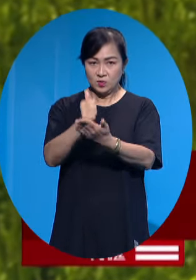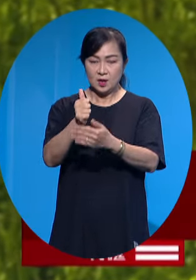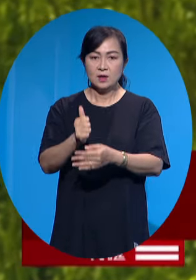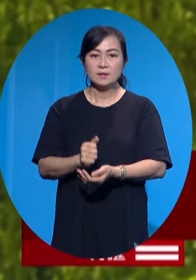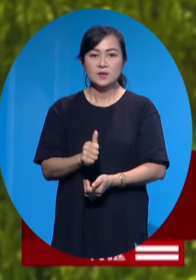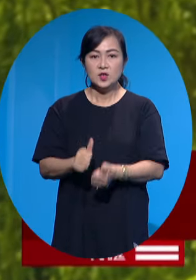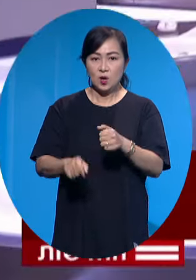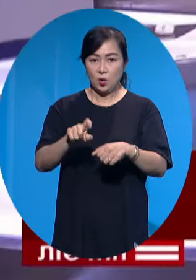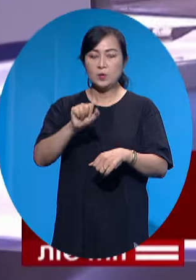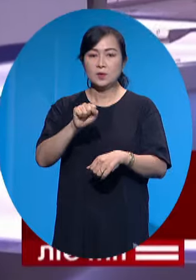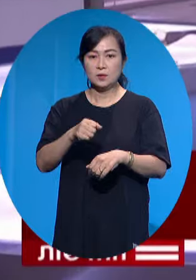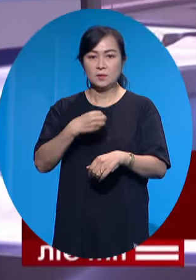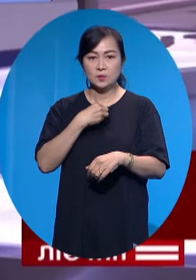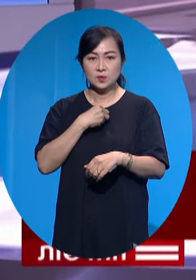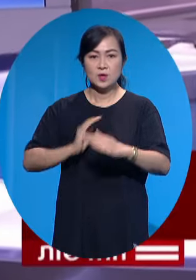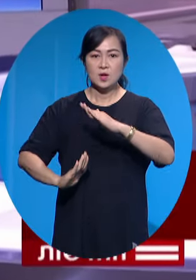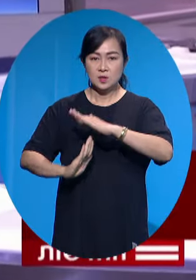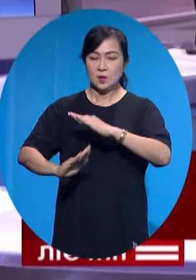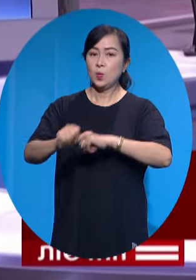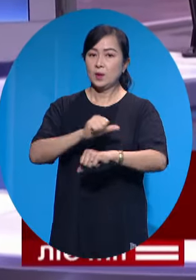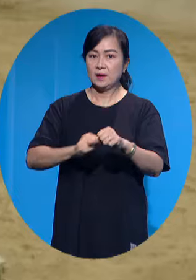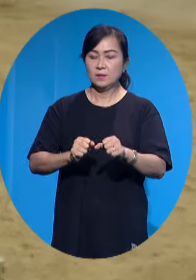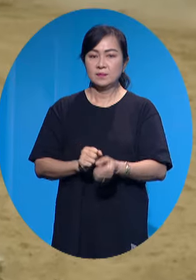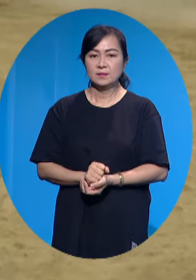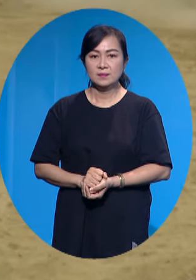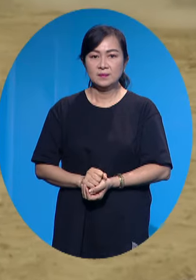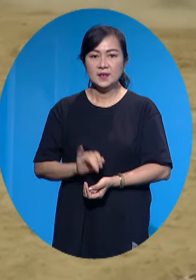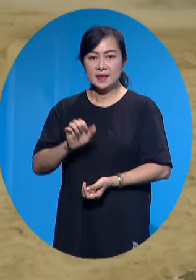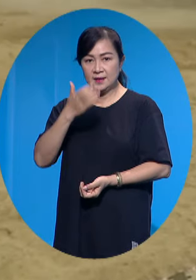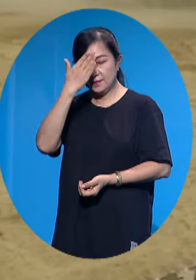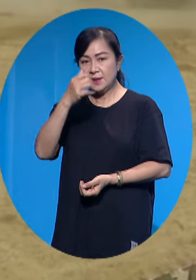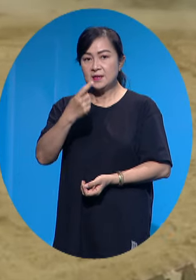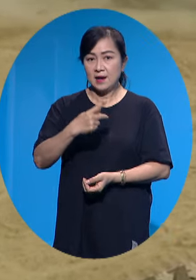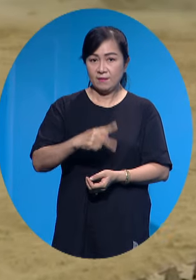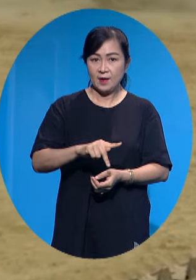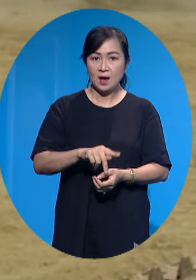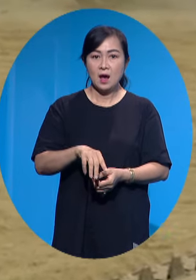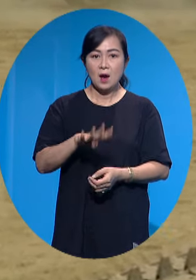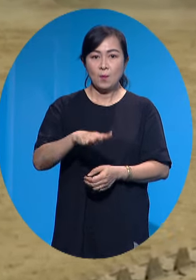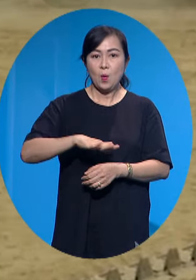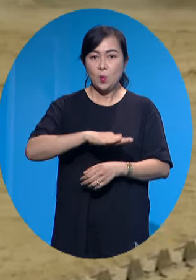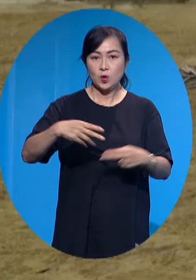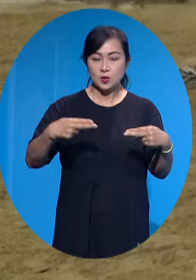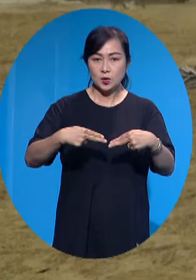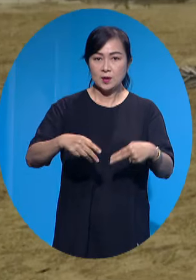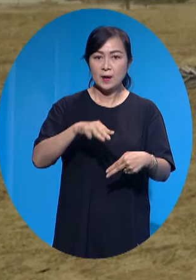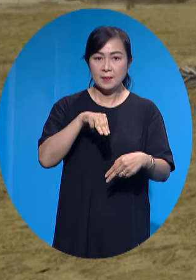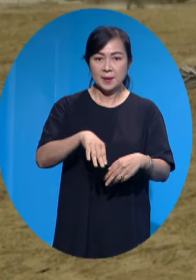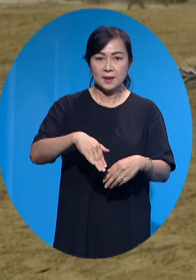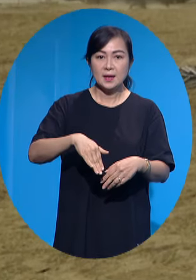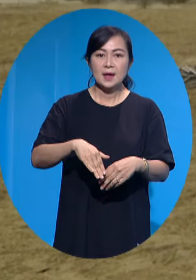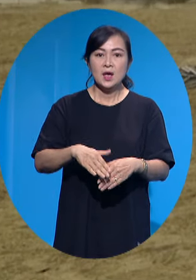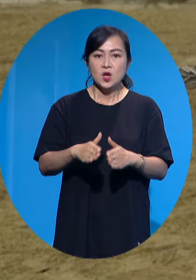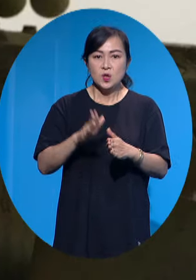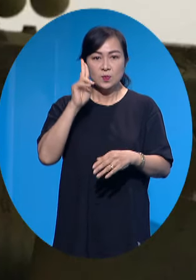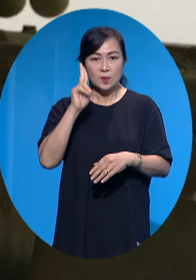tôi. Nếu có thỏa thuận, chúng tôi sẽ tạm dừng hoạt động. Israel cho biết Rafah là nơi có 4 tiểu đoàn chiến đấu của Hamas được tăng cường bởi